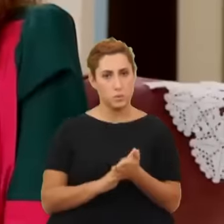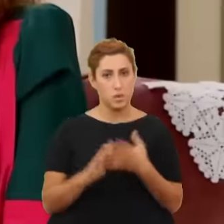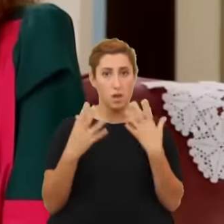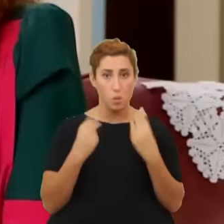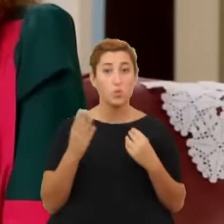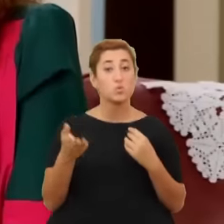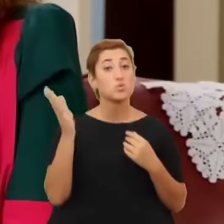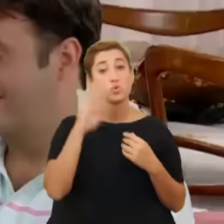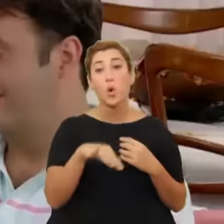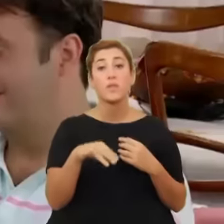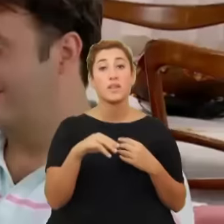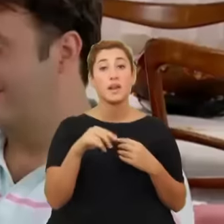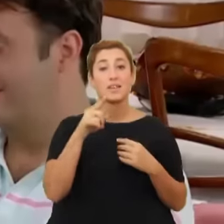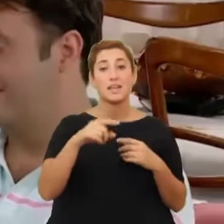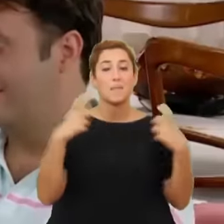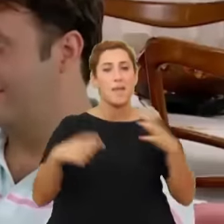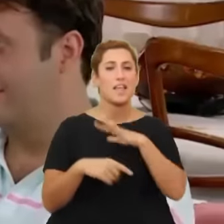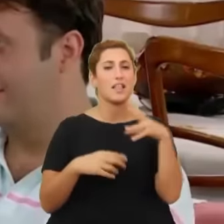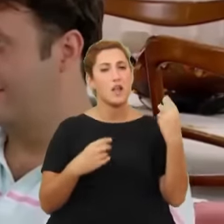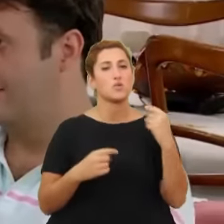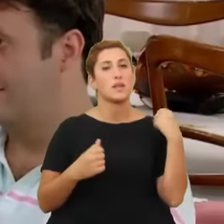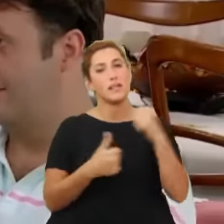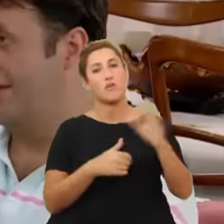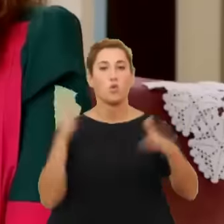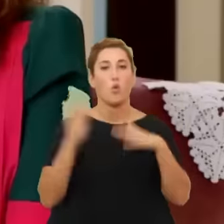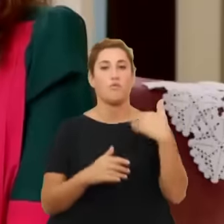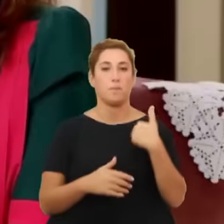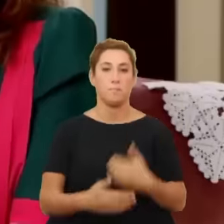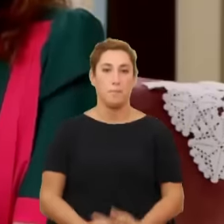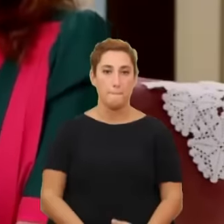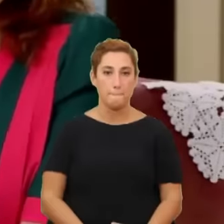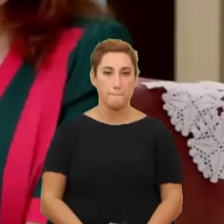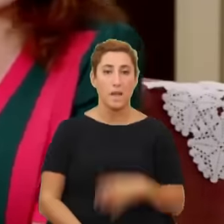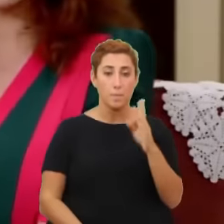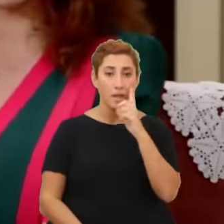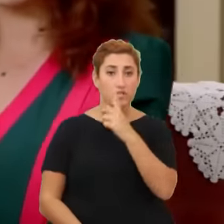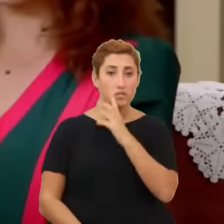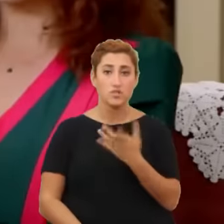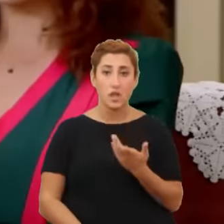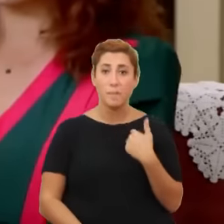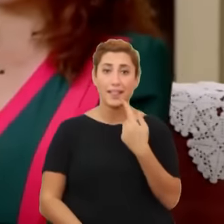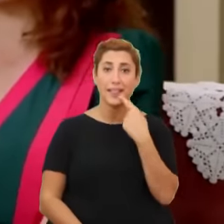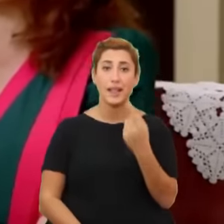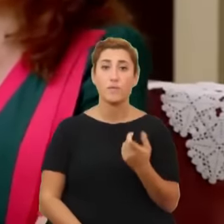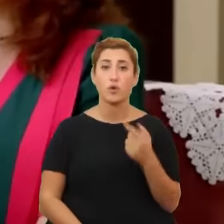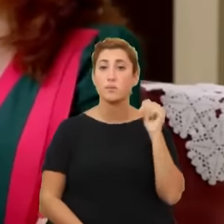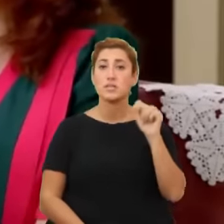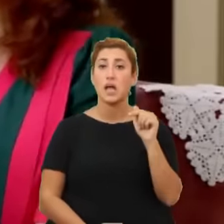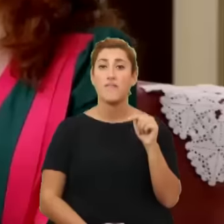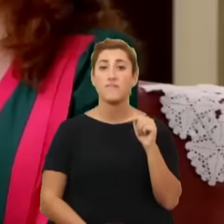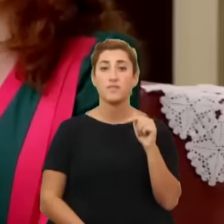toparlan. Tamam. Sonra ben seni meydanda evire çevire bir daha bir döveyim. Ama enişte yani ben ne diyorum? Ya